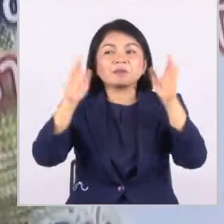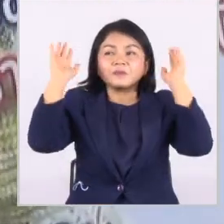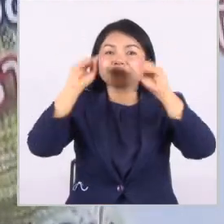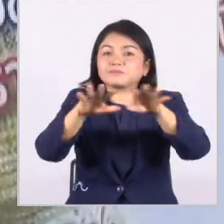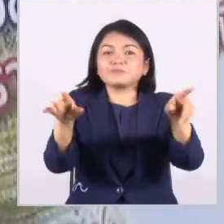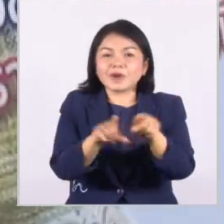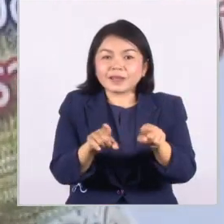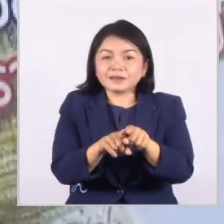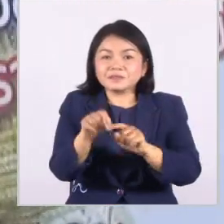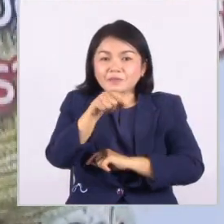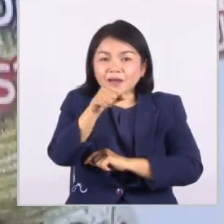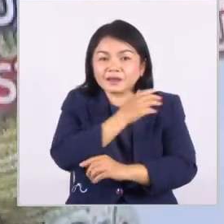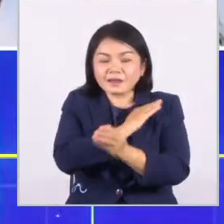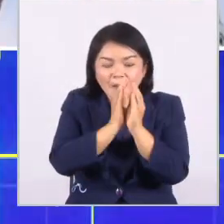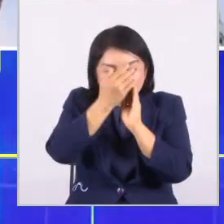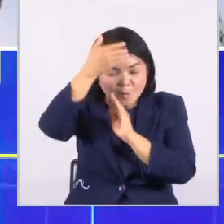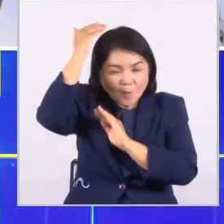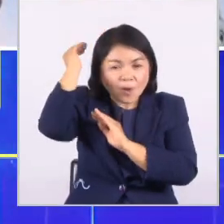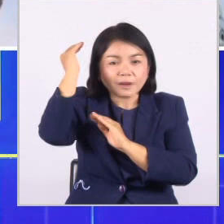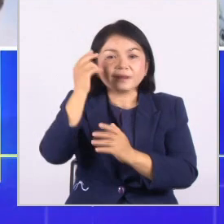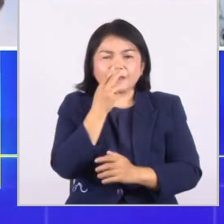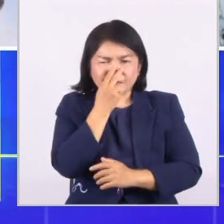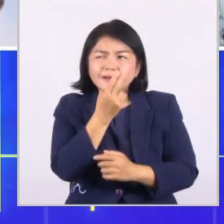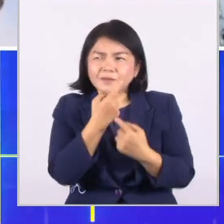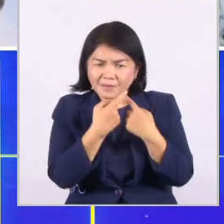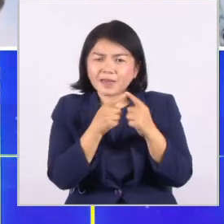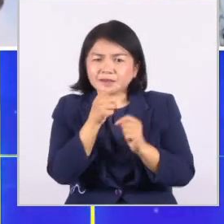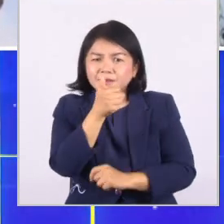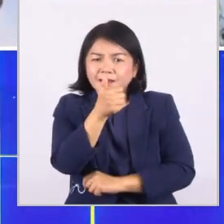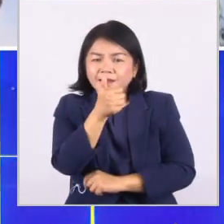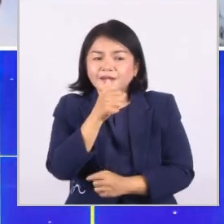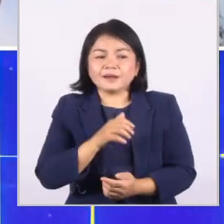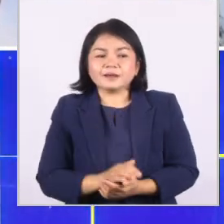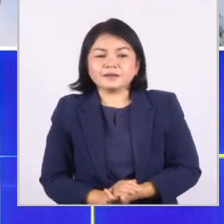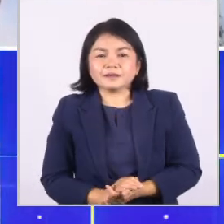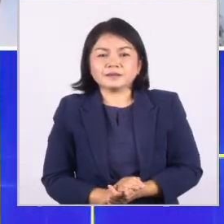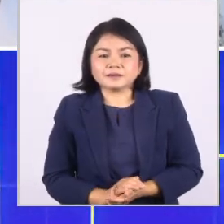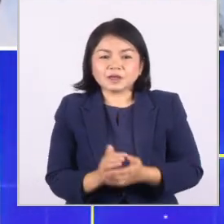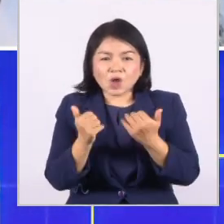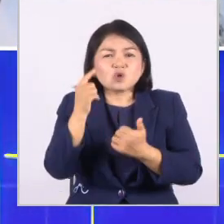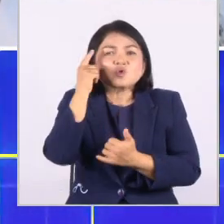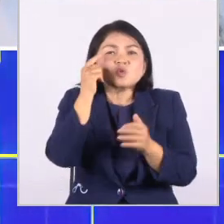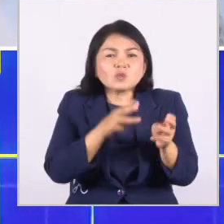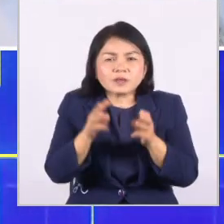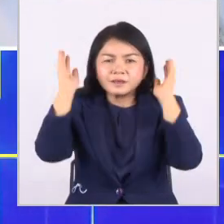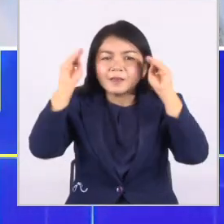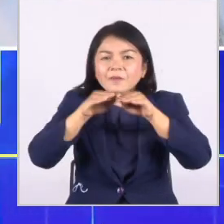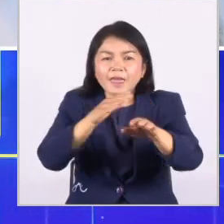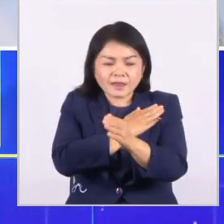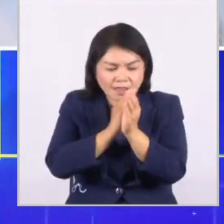ฮะ น่ารักดีเนาะ คุณนี่นะ ยังไงคะ คุณนี่นะรู้วิธีการโปรโมทงานคุณนะ